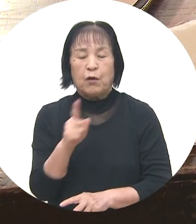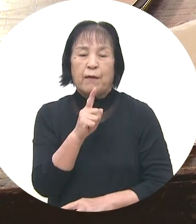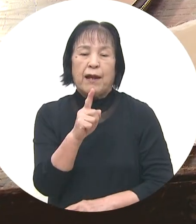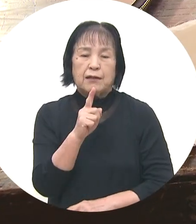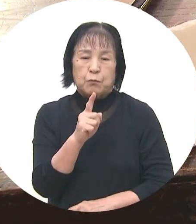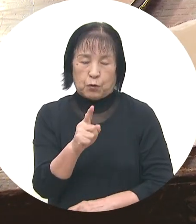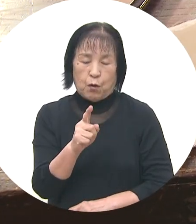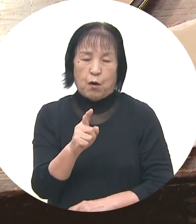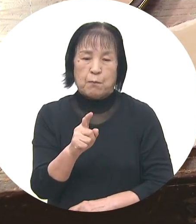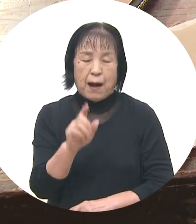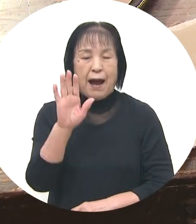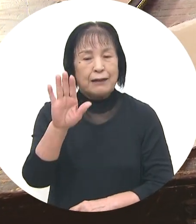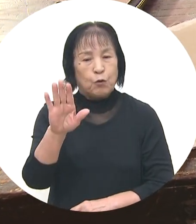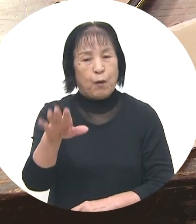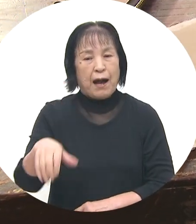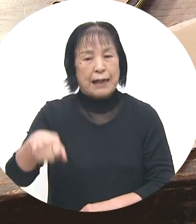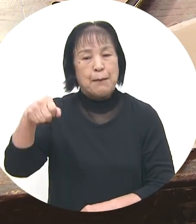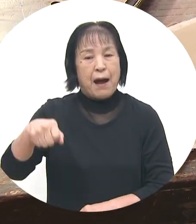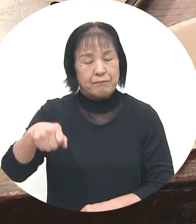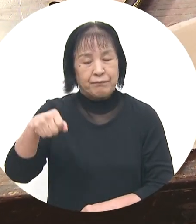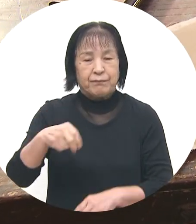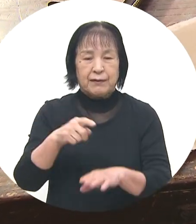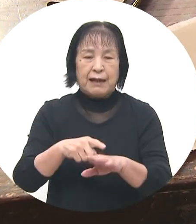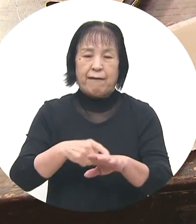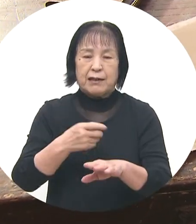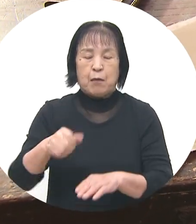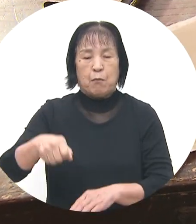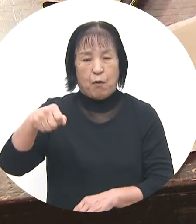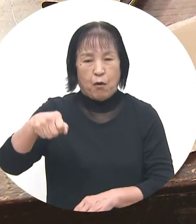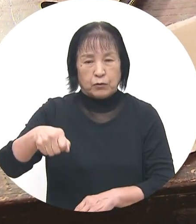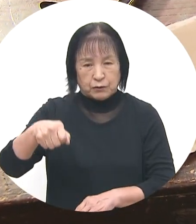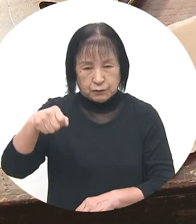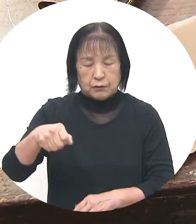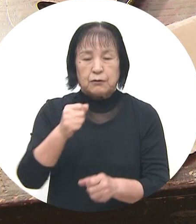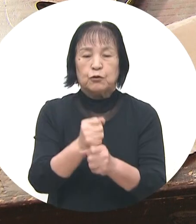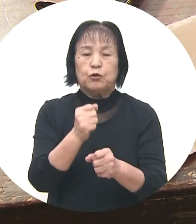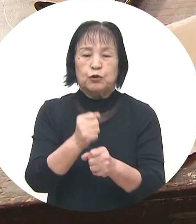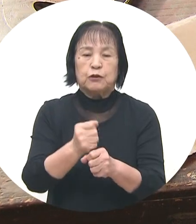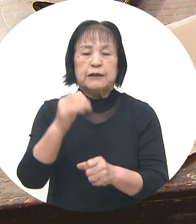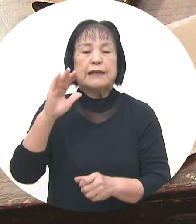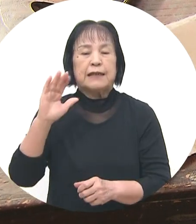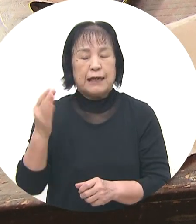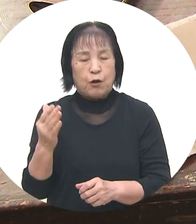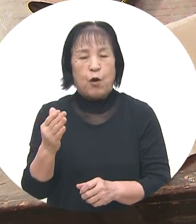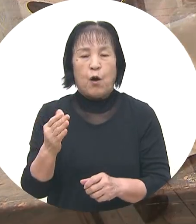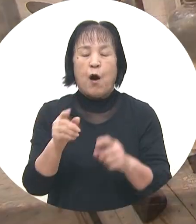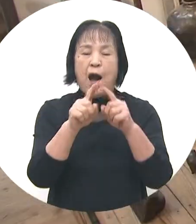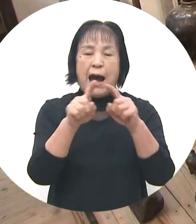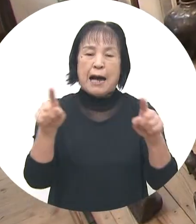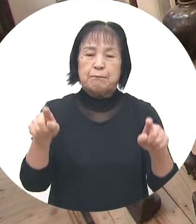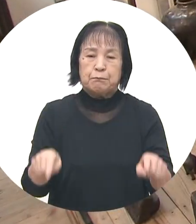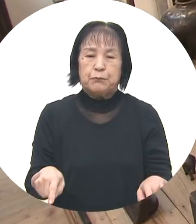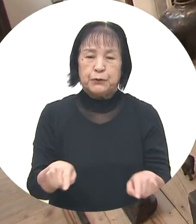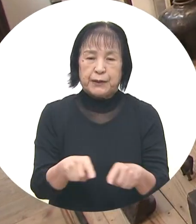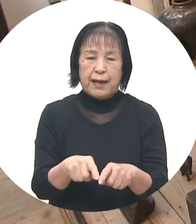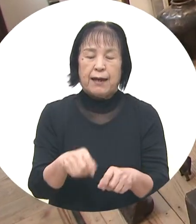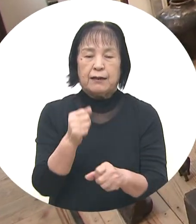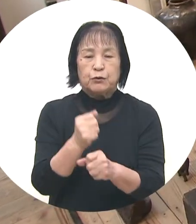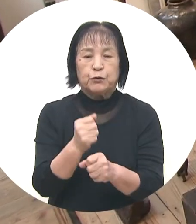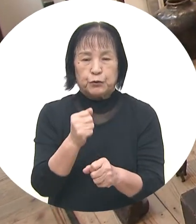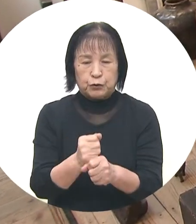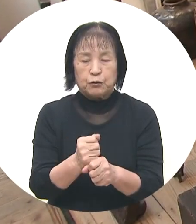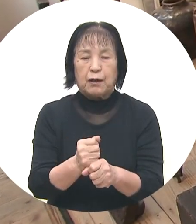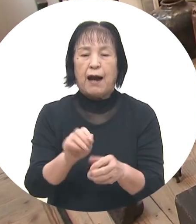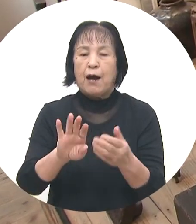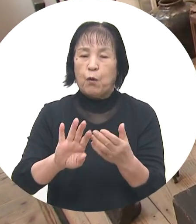は、カバン類が、革でも作るんですけど、キャンバス、ハンプで作られたカバンとか、あ